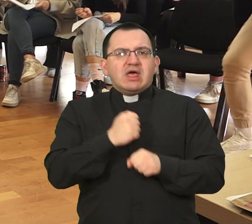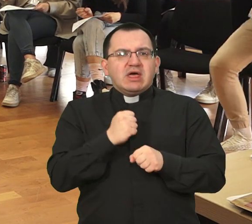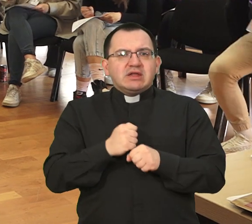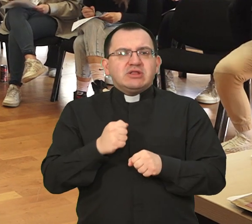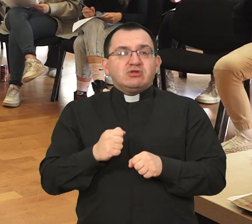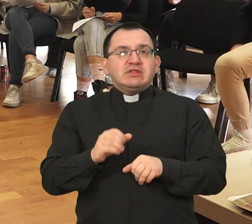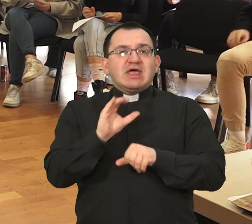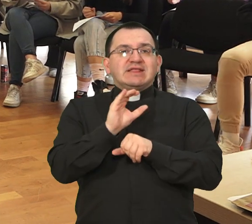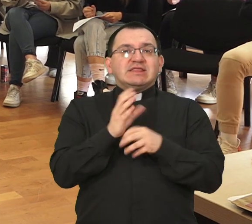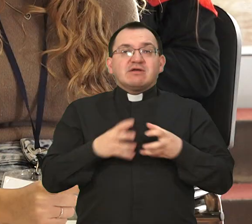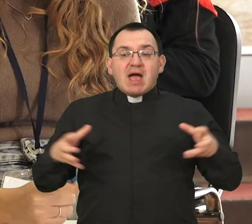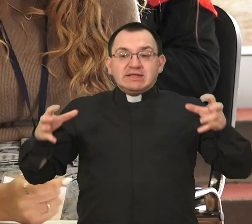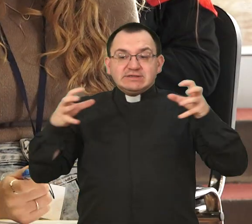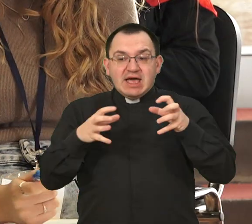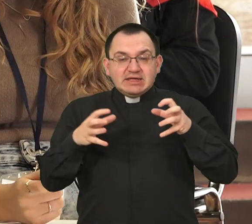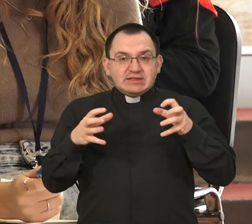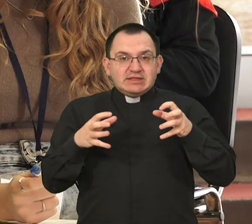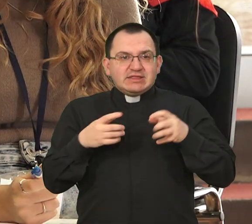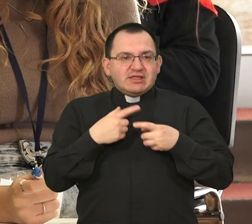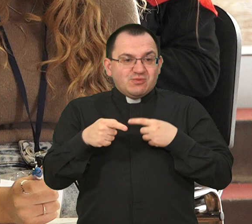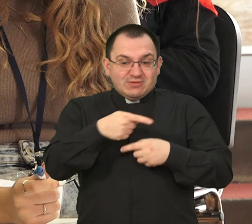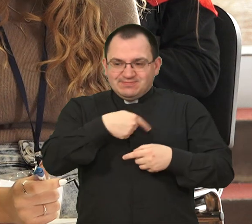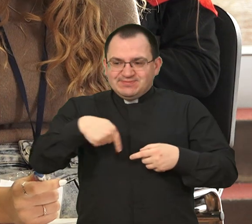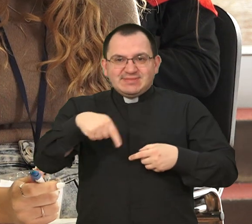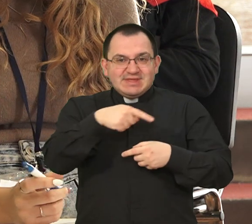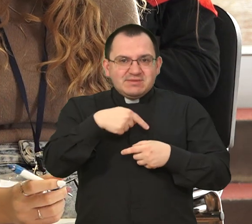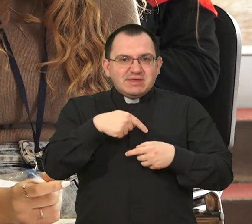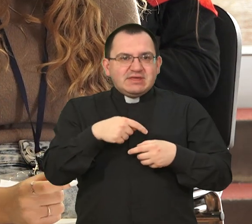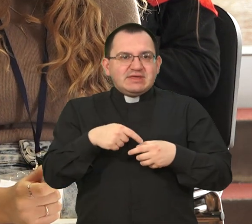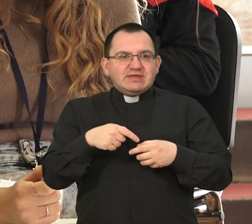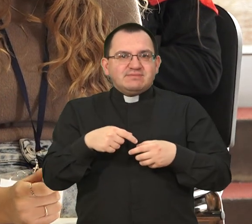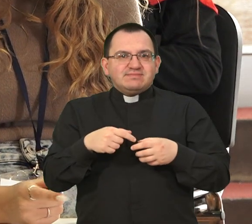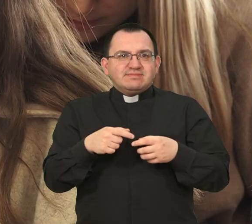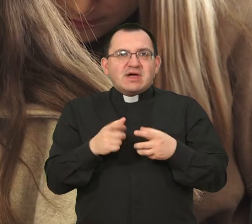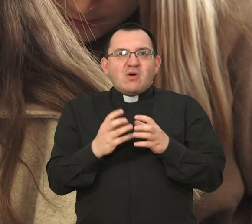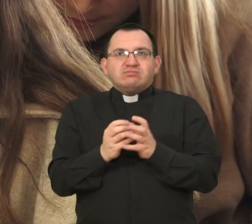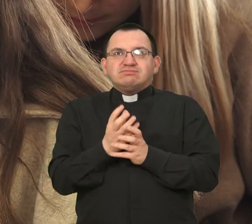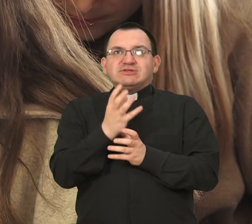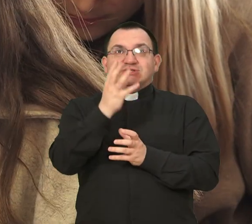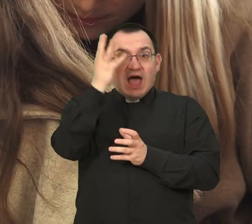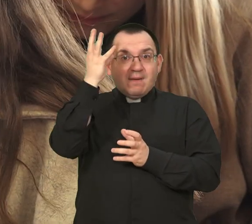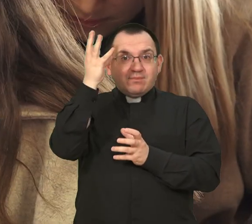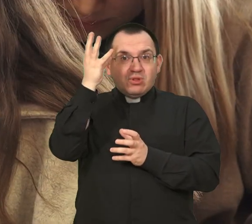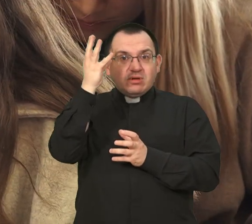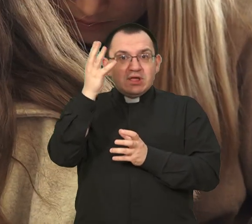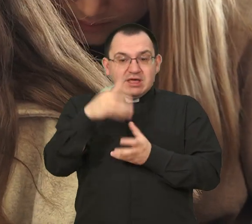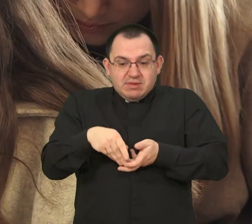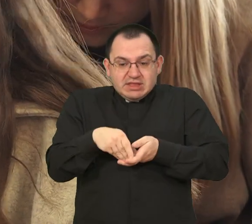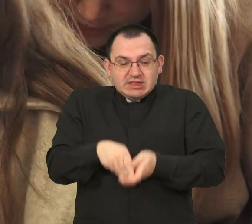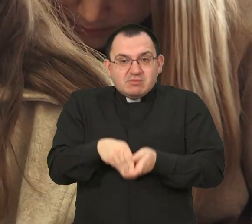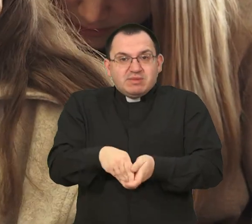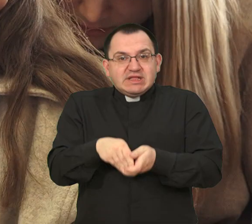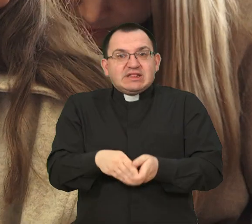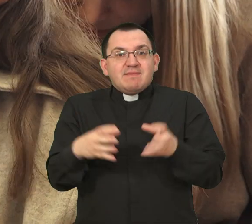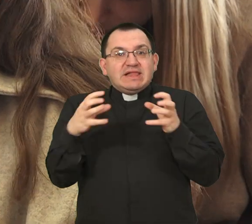Crkva kao zajednica, jer smo svako od nas kao animator je kao jedno stablo koje je duboko ukorijenjeno u crkvu kao